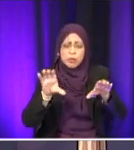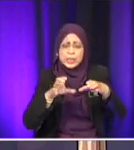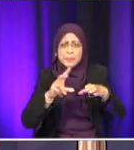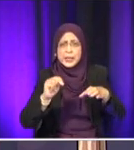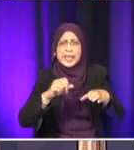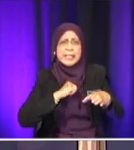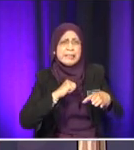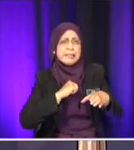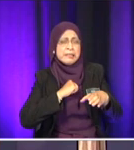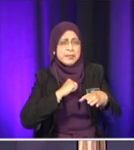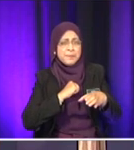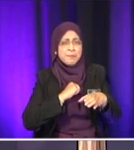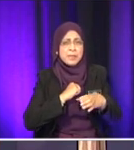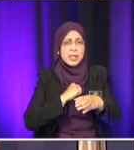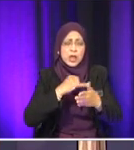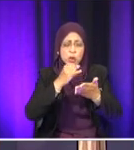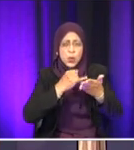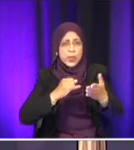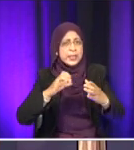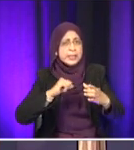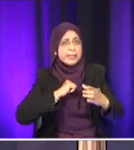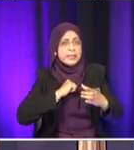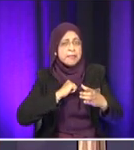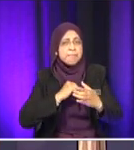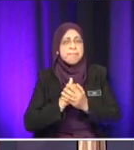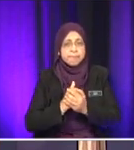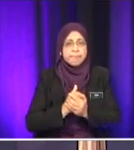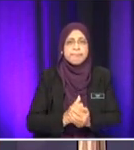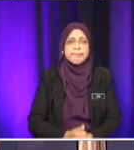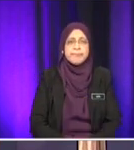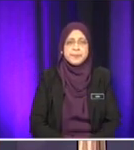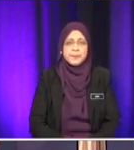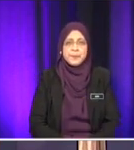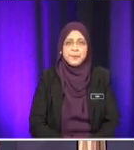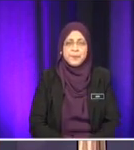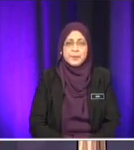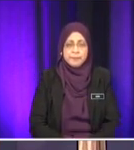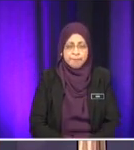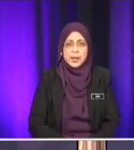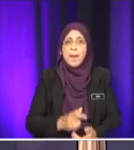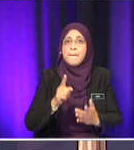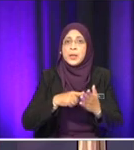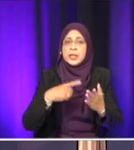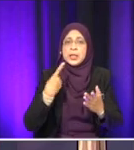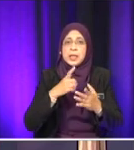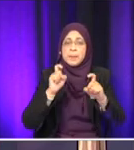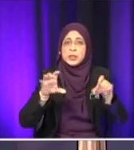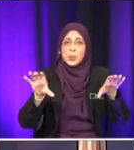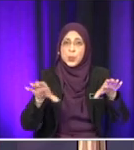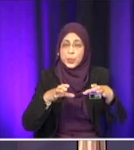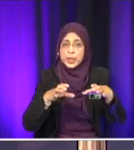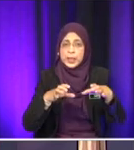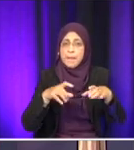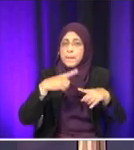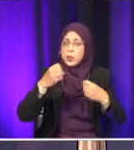berbeda dengan hasil karyanya lain oke oke langkah yang perlu diambil ya oke apabila